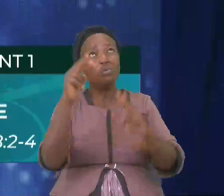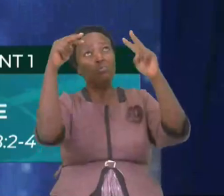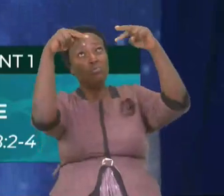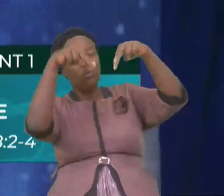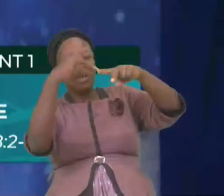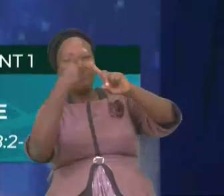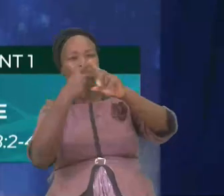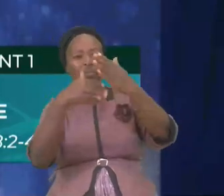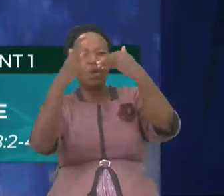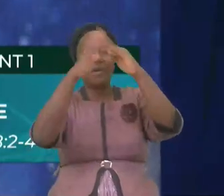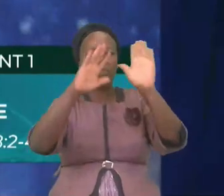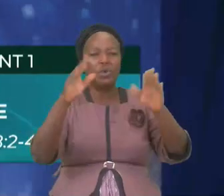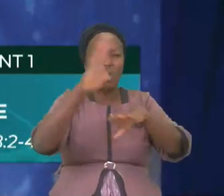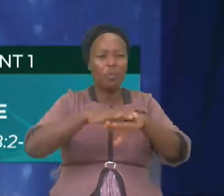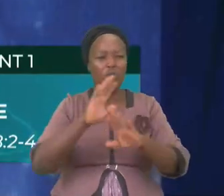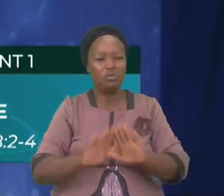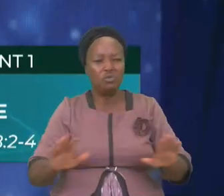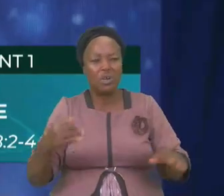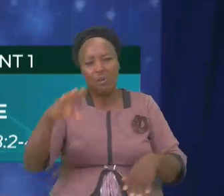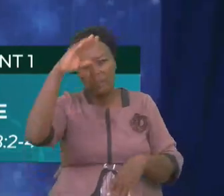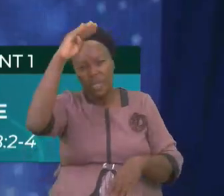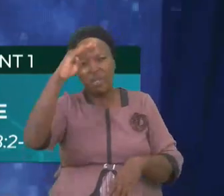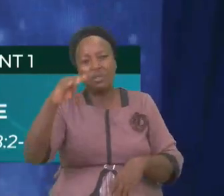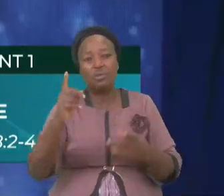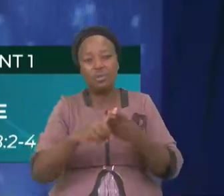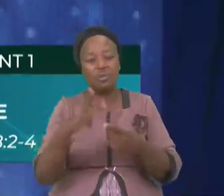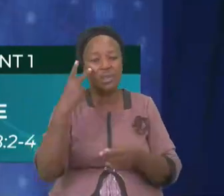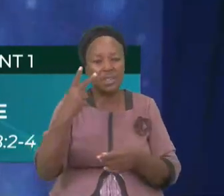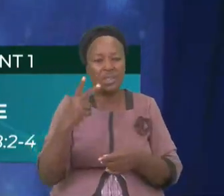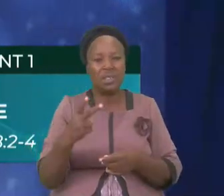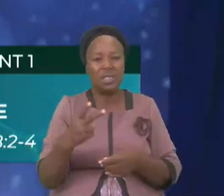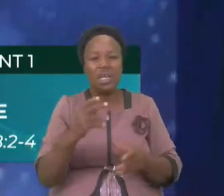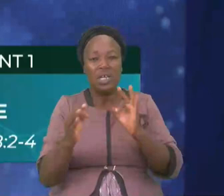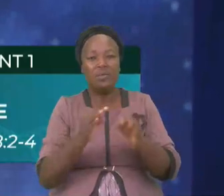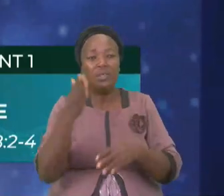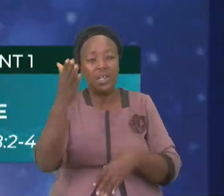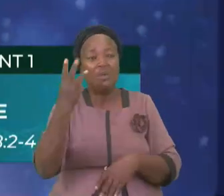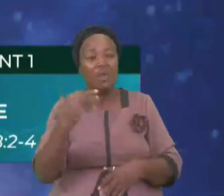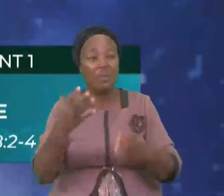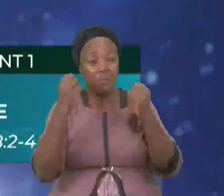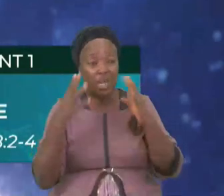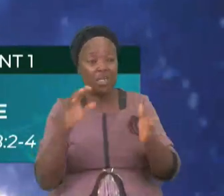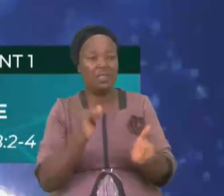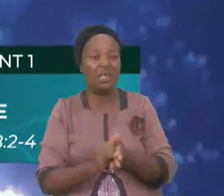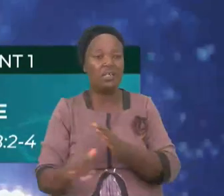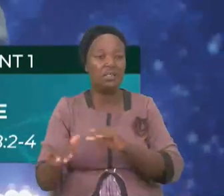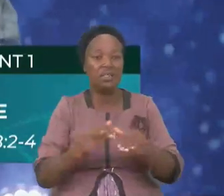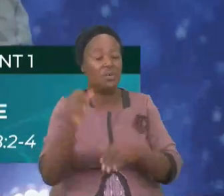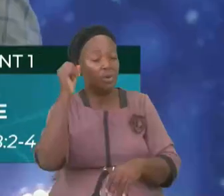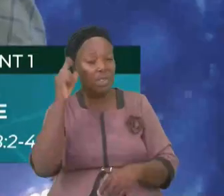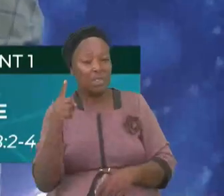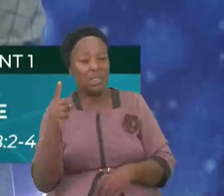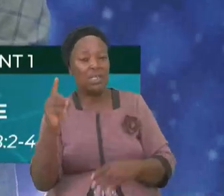Psaume 53, verset 2. Verset 3, lui second. Dieu du haut des